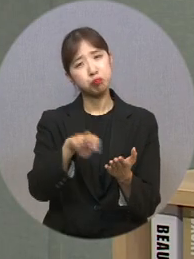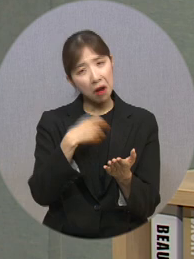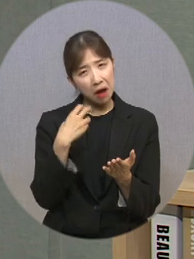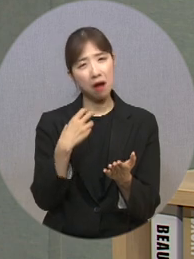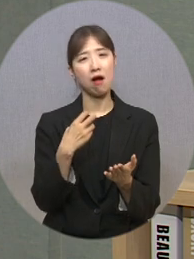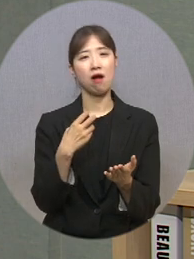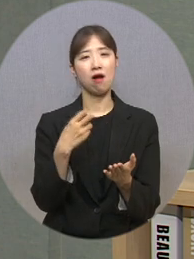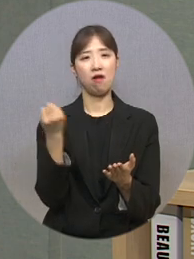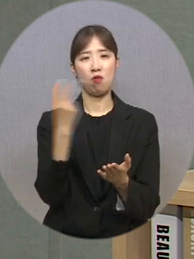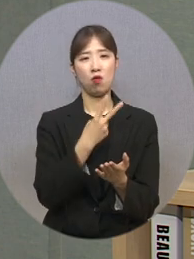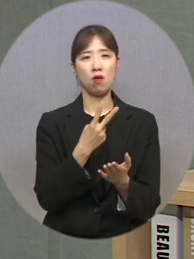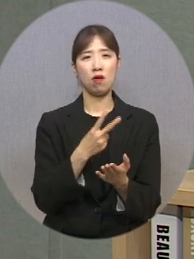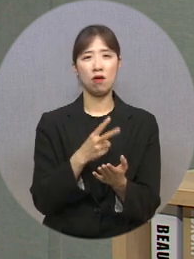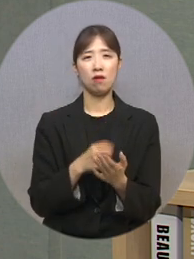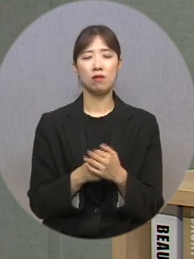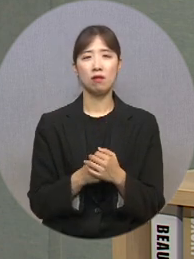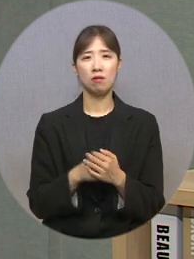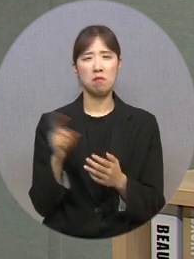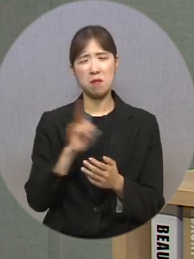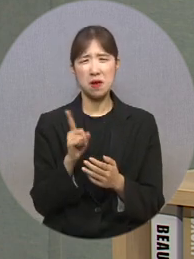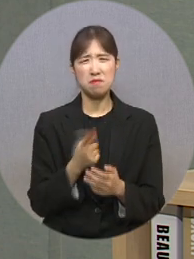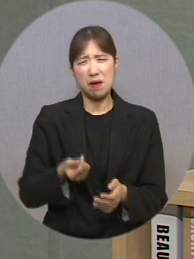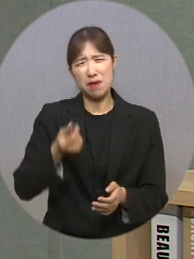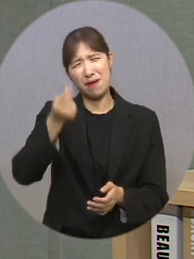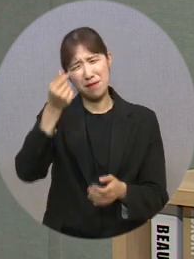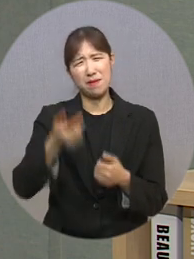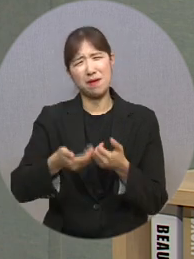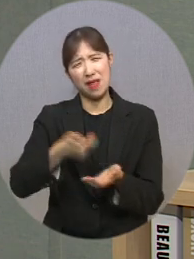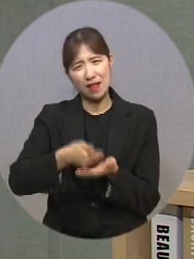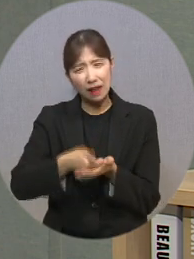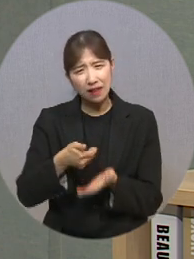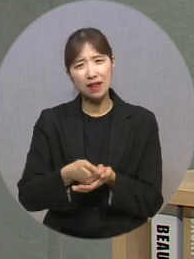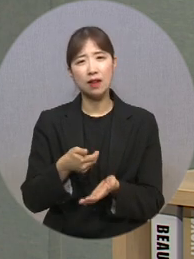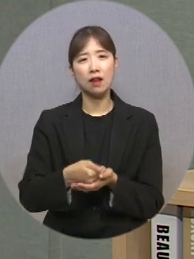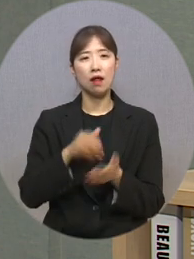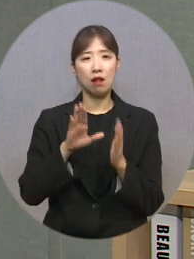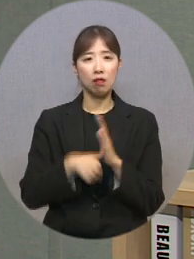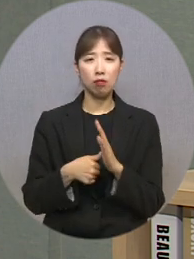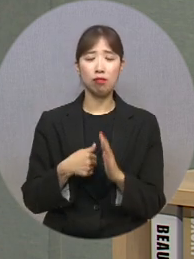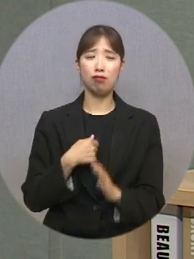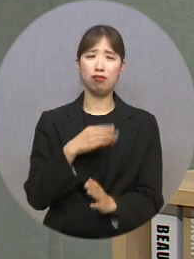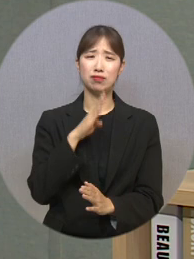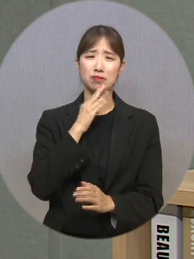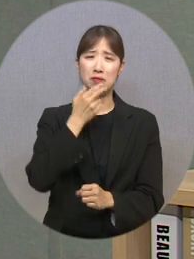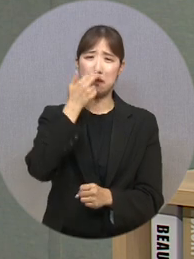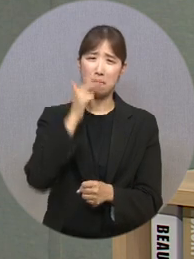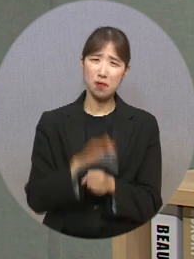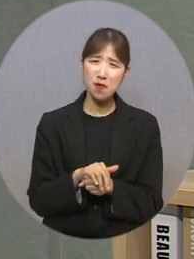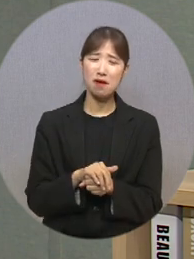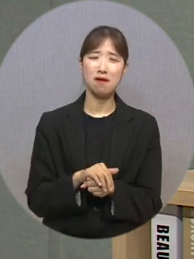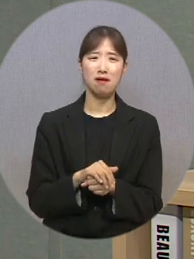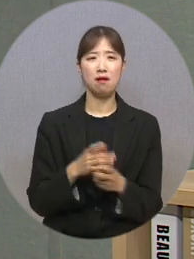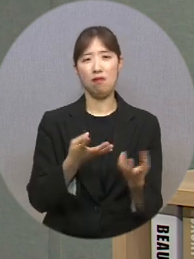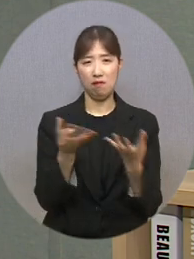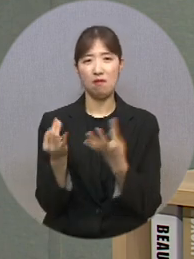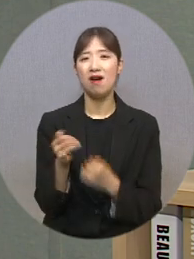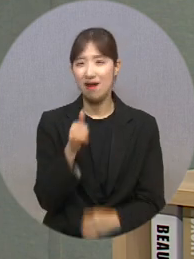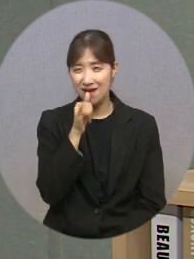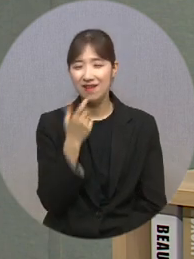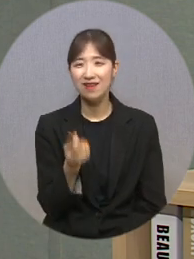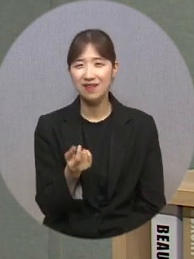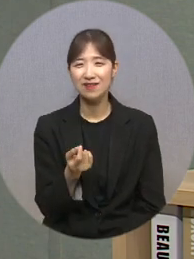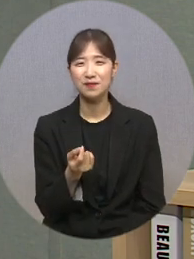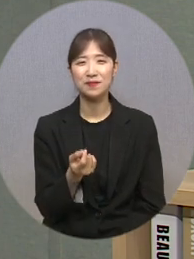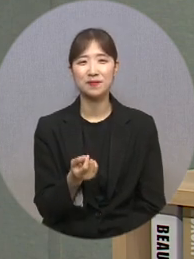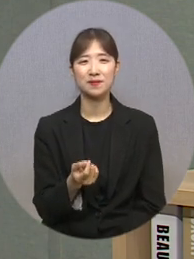받거나 또는 뭐를 독촉을 하거나 이럴 때 참 어처구니가 없는 그런 분들이 많으실 걸로 아는데 예,